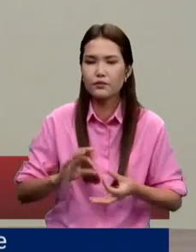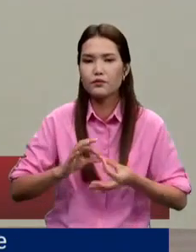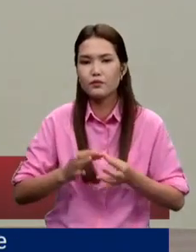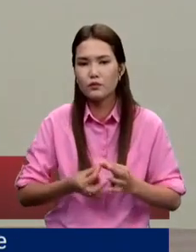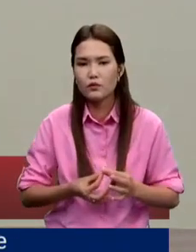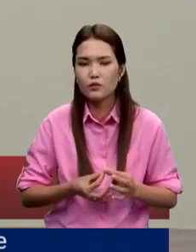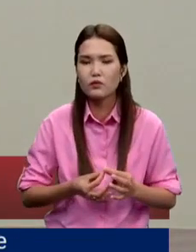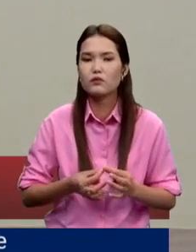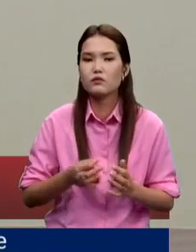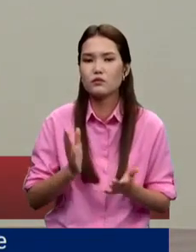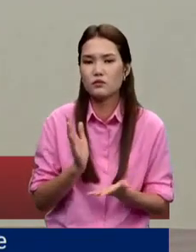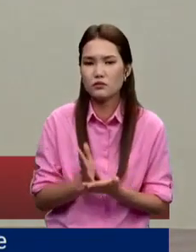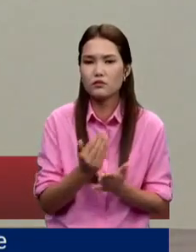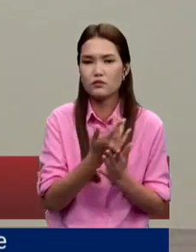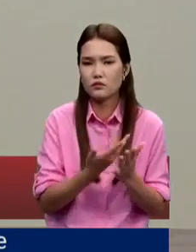саны,